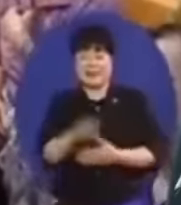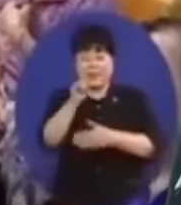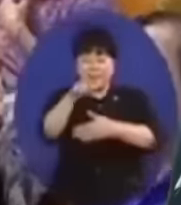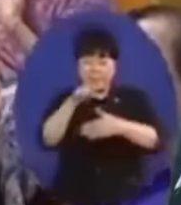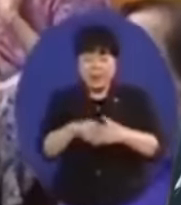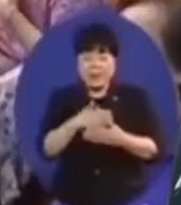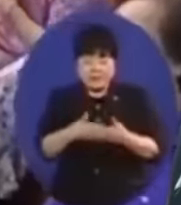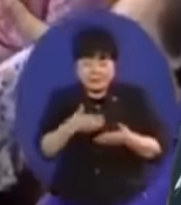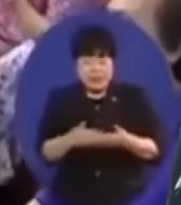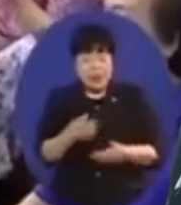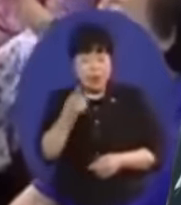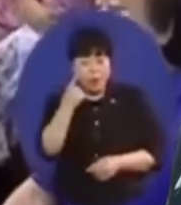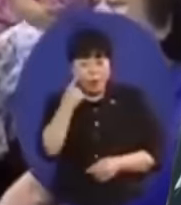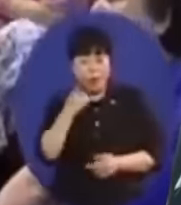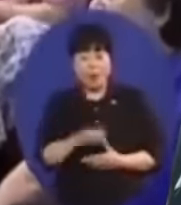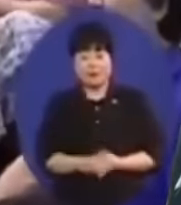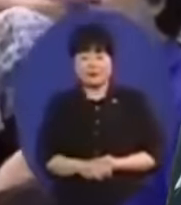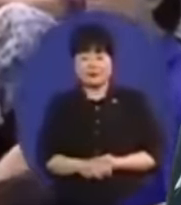마음에 그려보고